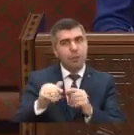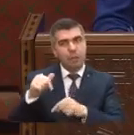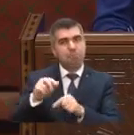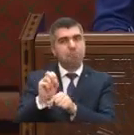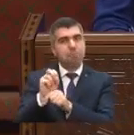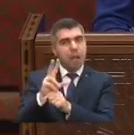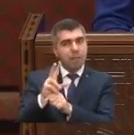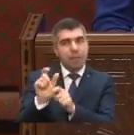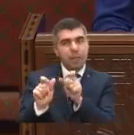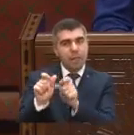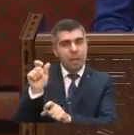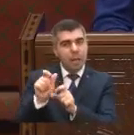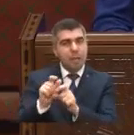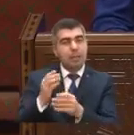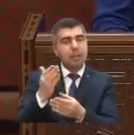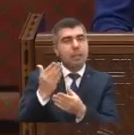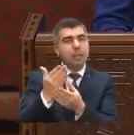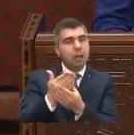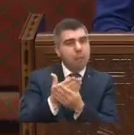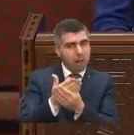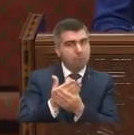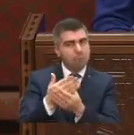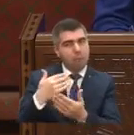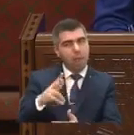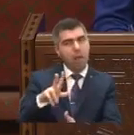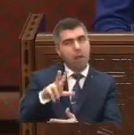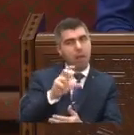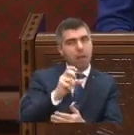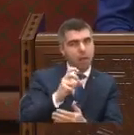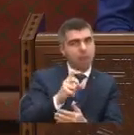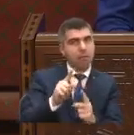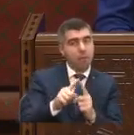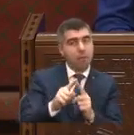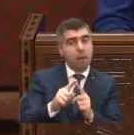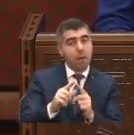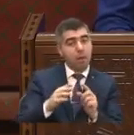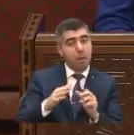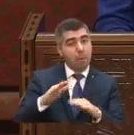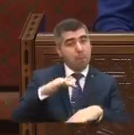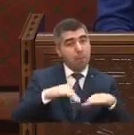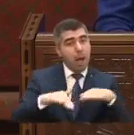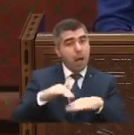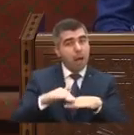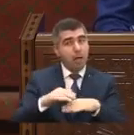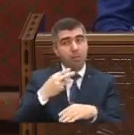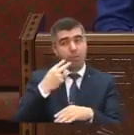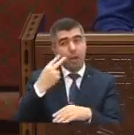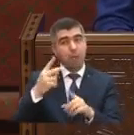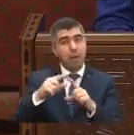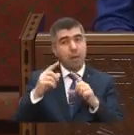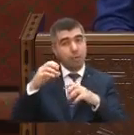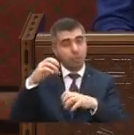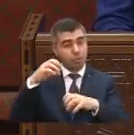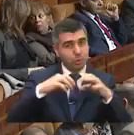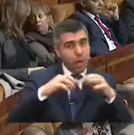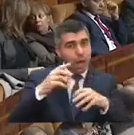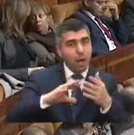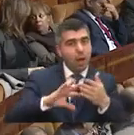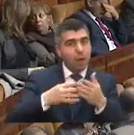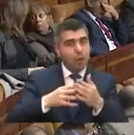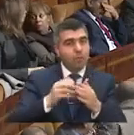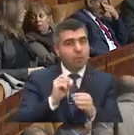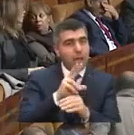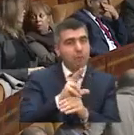معك. الاسباب اللي جزء منها معروف لانه البحر مرتبط بالجو، مرتبط بواحد المجموعه ديال الاجراءات. فما